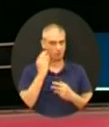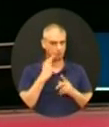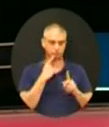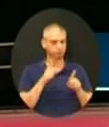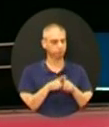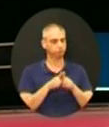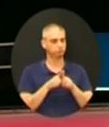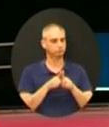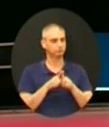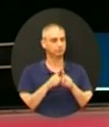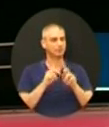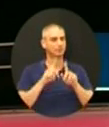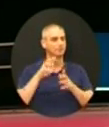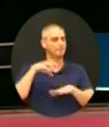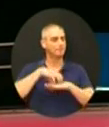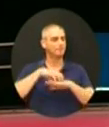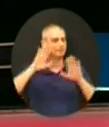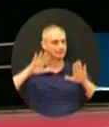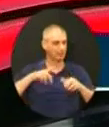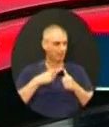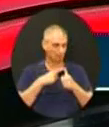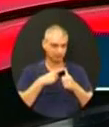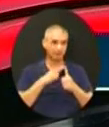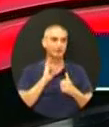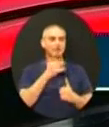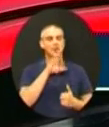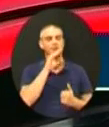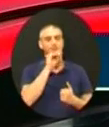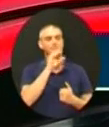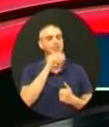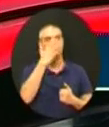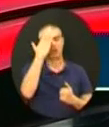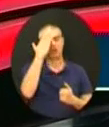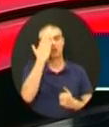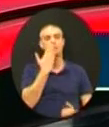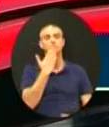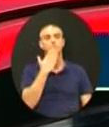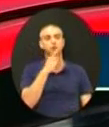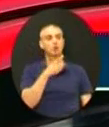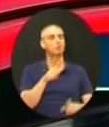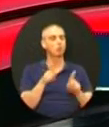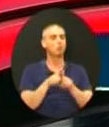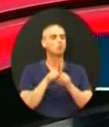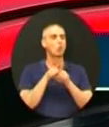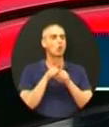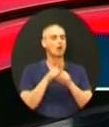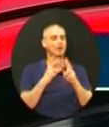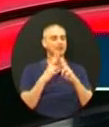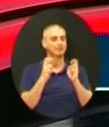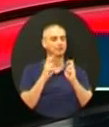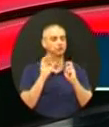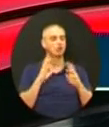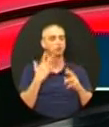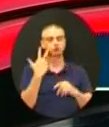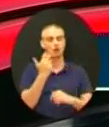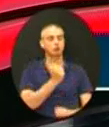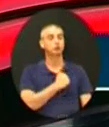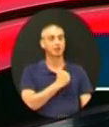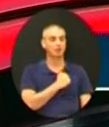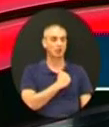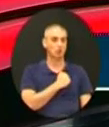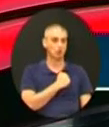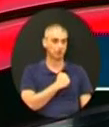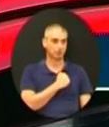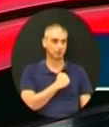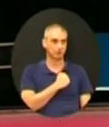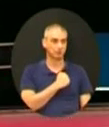את המושג מסגד אל-אקצה, והיא מדברת כן על ההכרה בירושלים כעיר של שלוש הדתות,